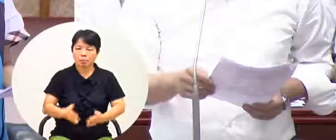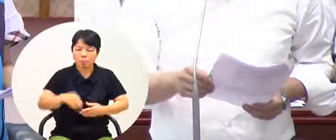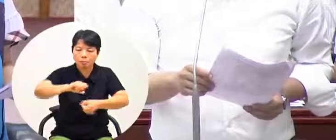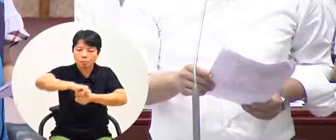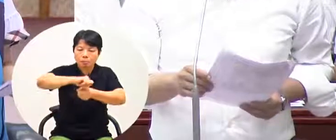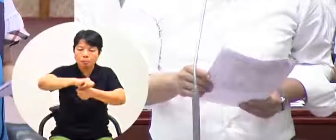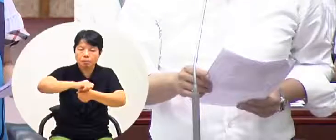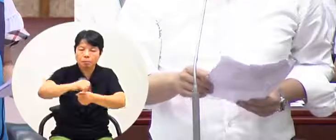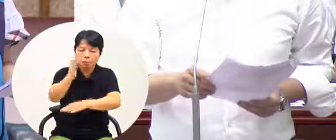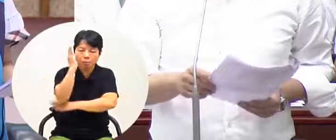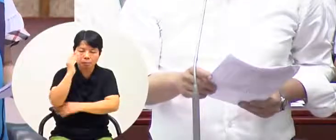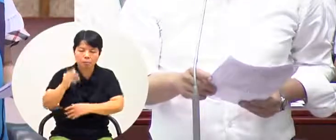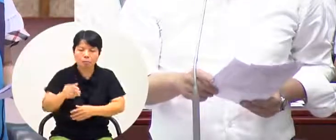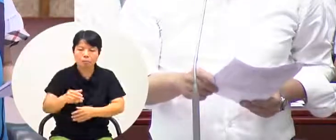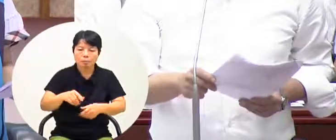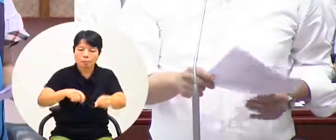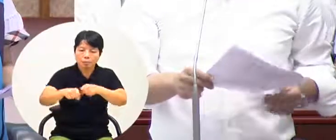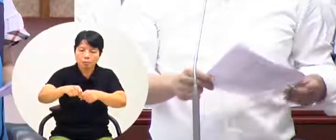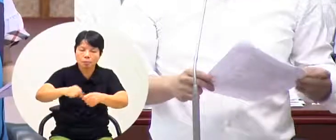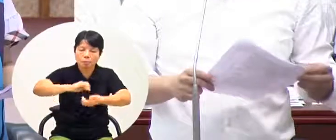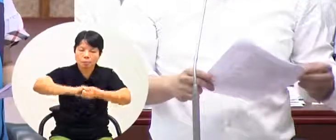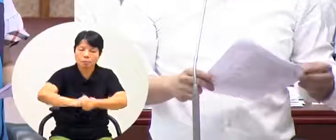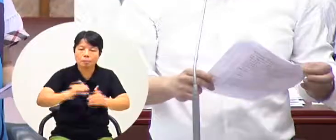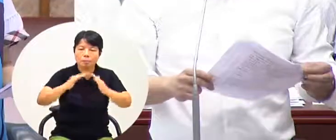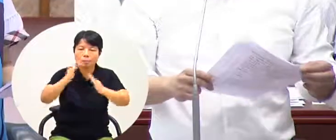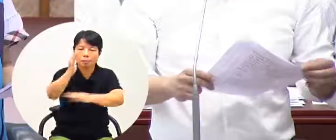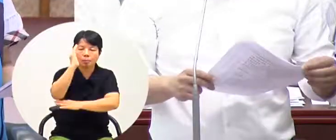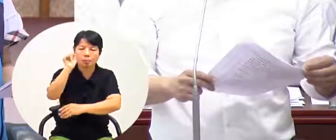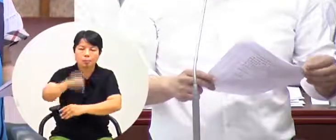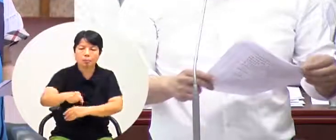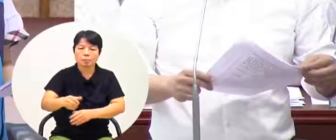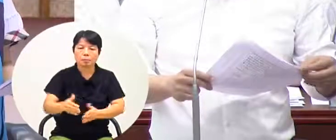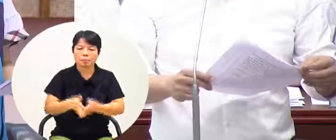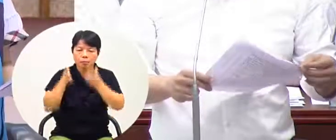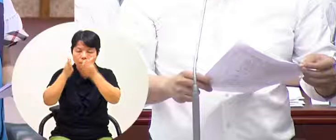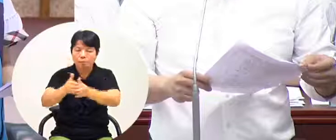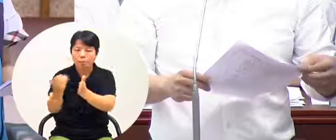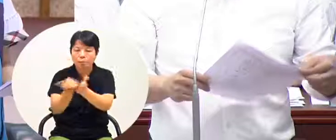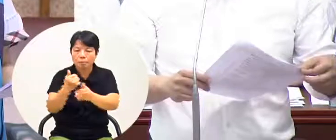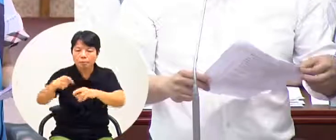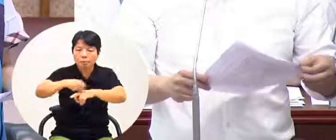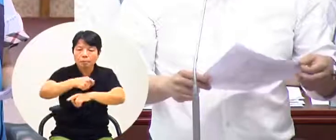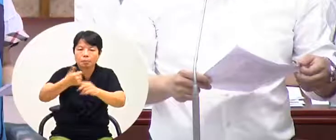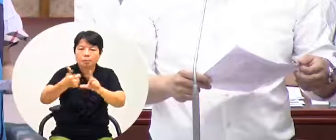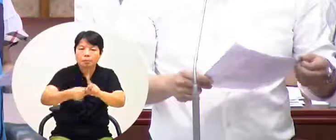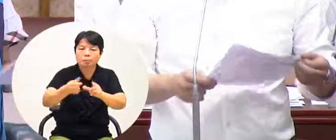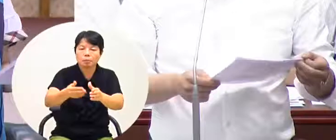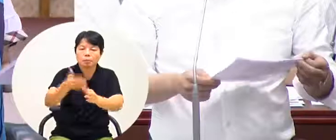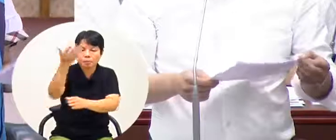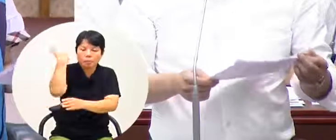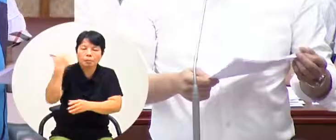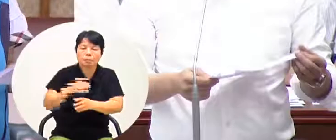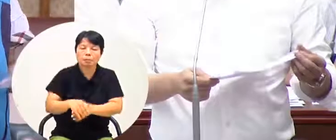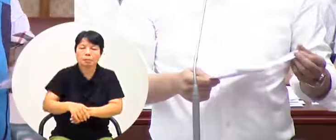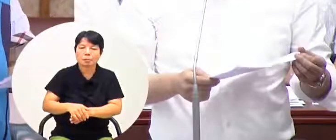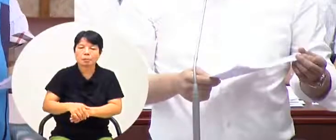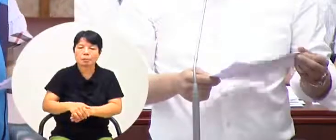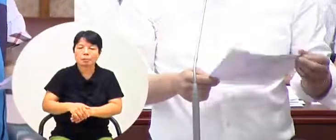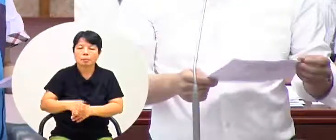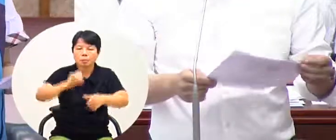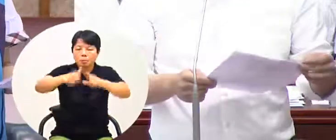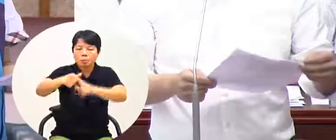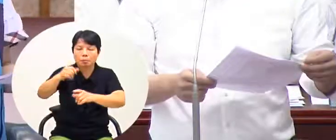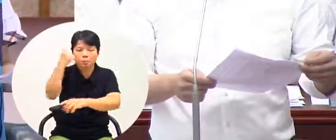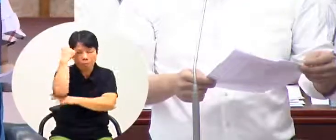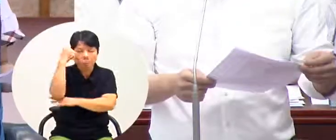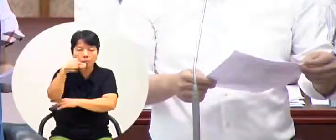同意，会先针对前进区的一个过去的宿舍，然后来去改建，然后这个明年也